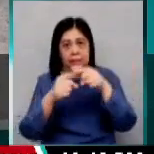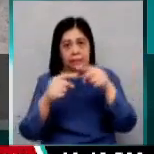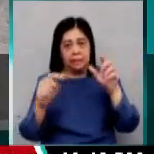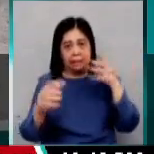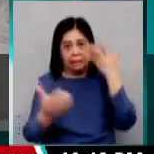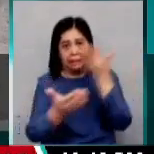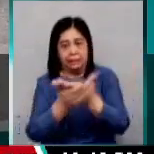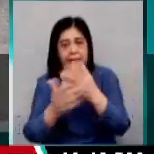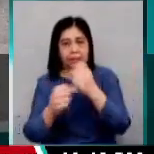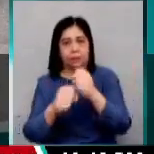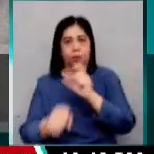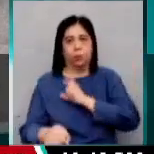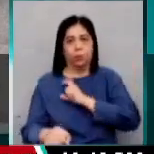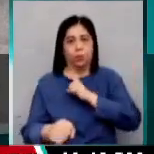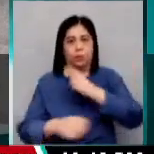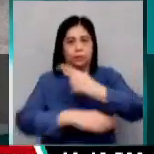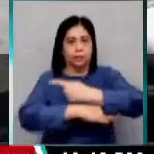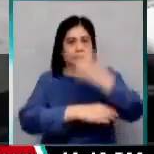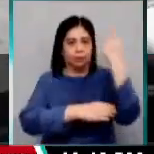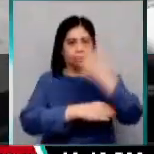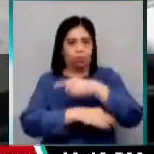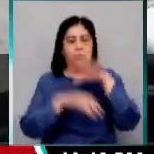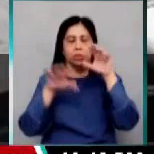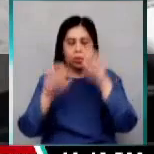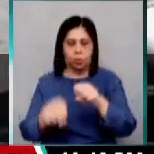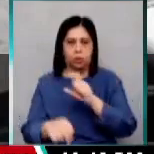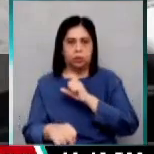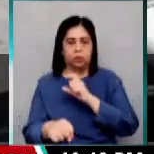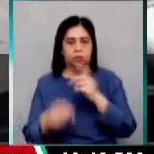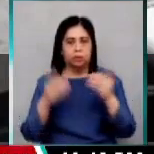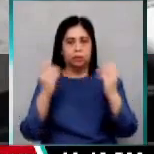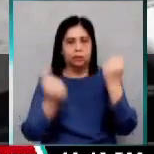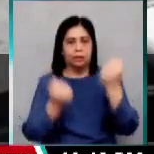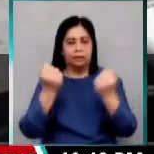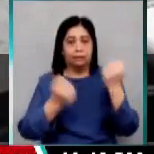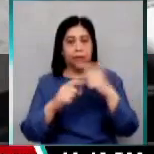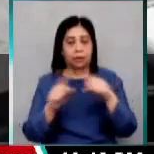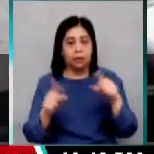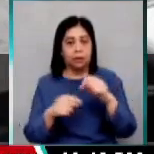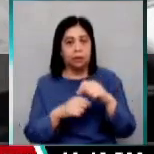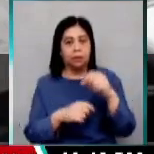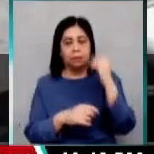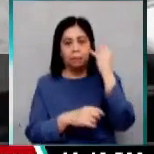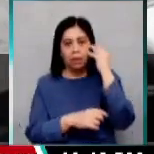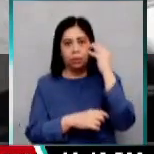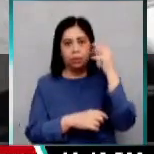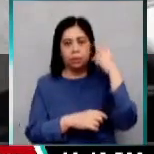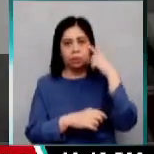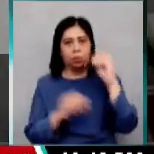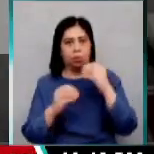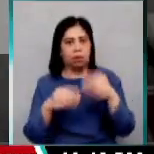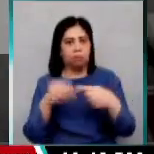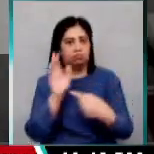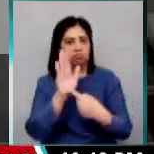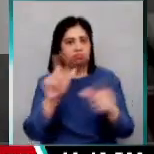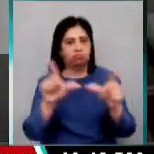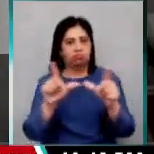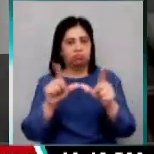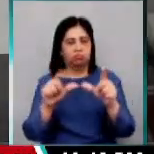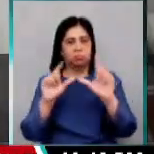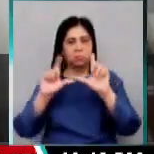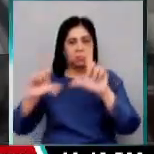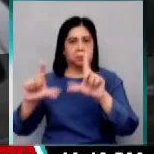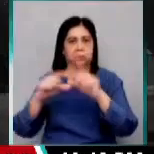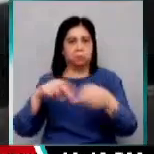police checkpoint. Nahuli ang driver na si Matthew Pasuki na walang maipakitang lisensya. Nahaharap siya sa patong-patong